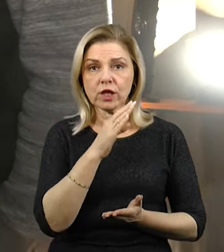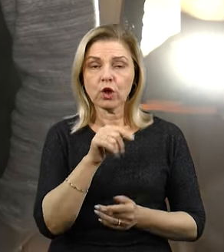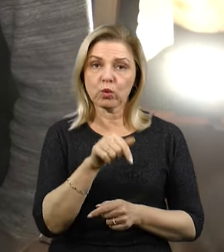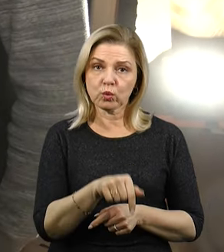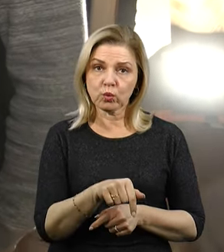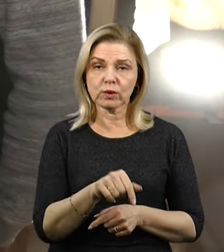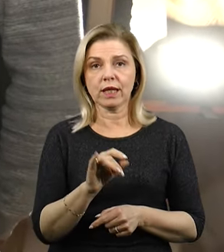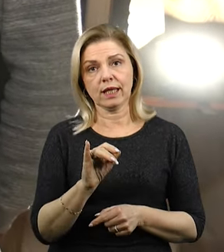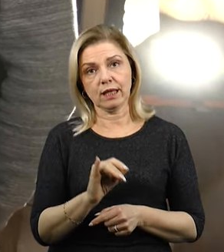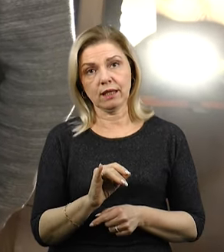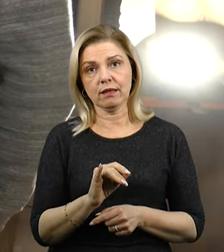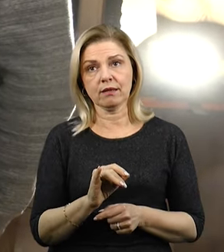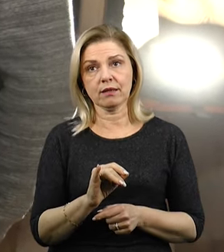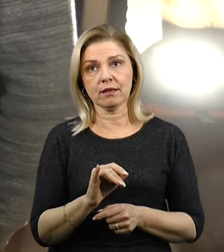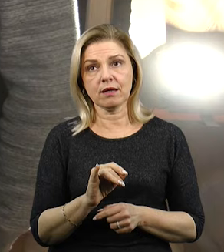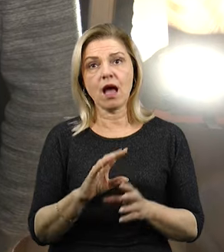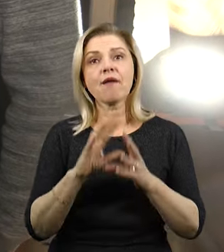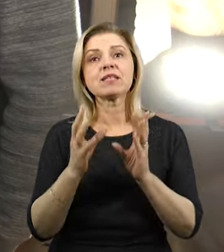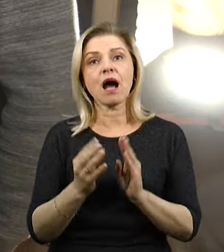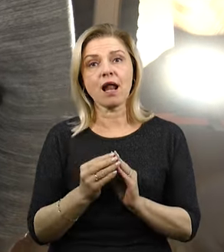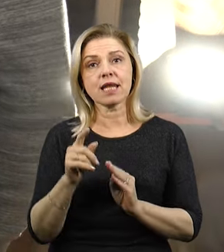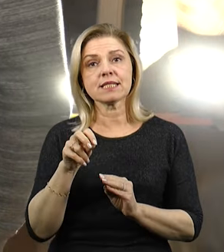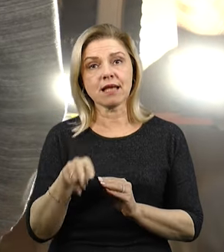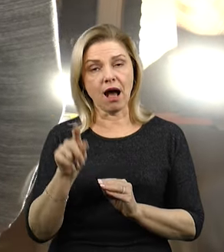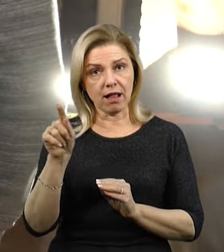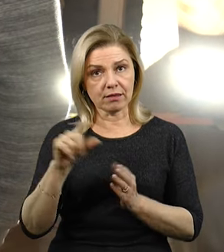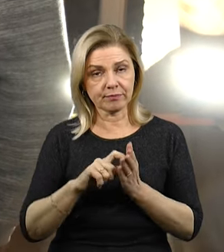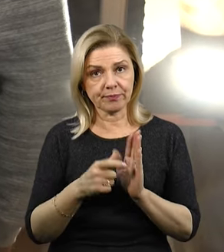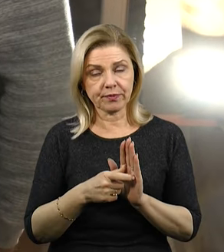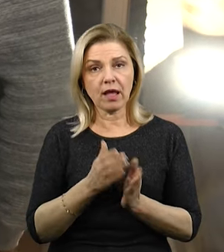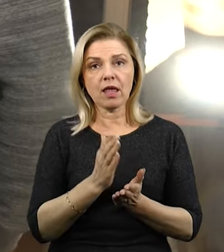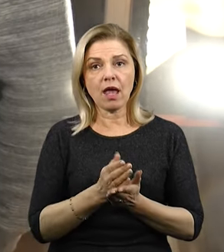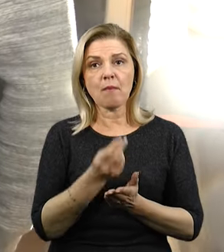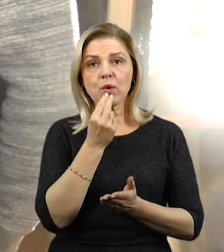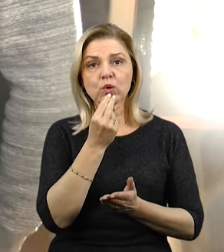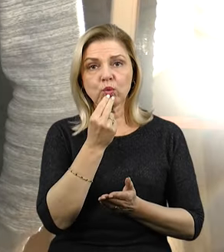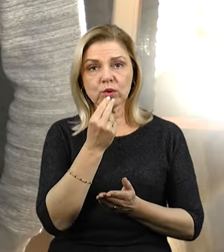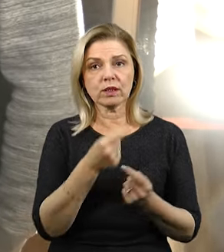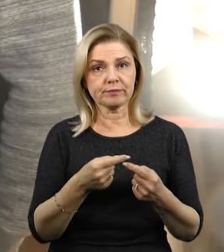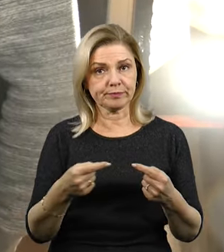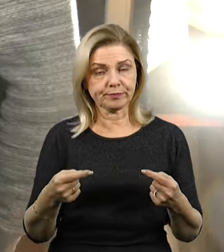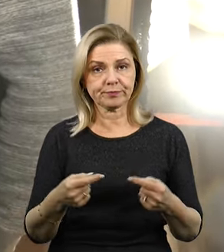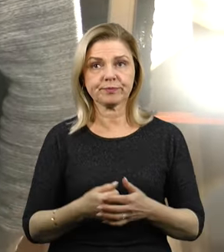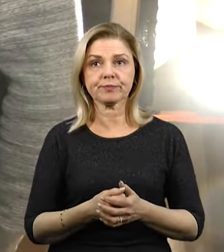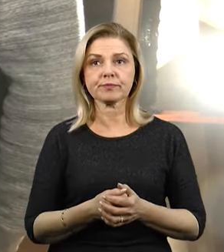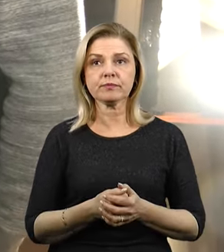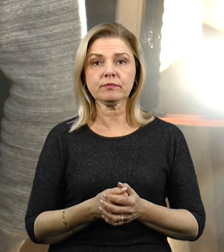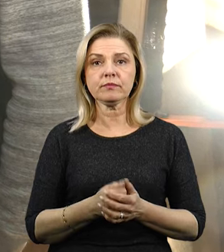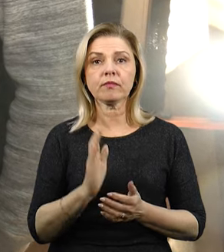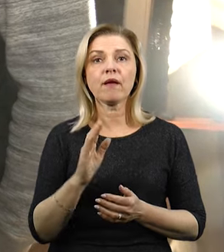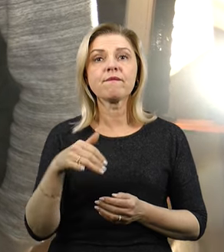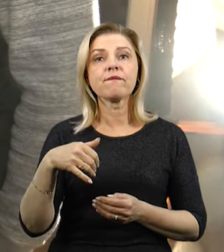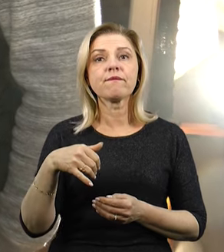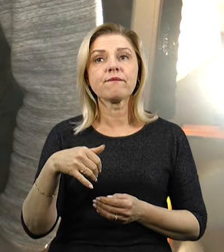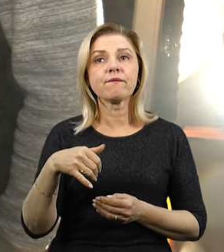і в загальному залі є продукти харчування в